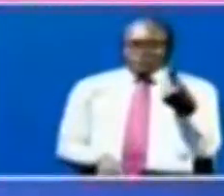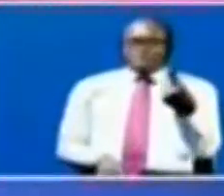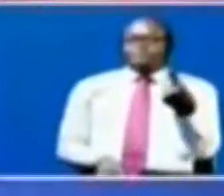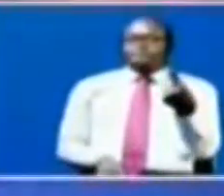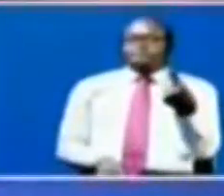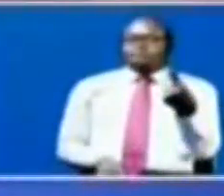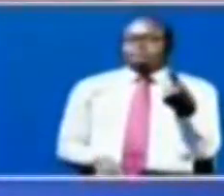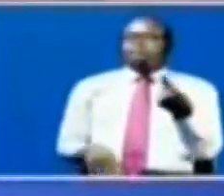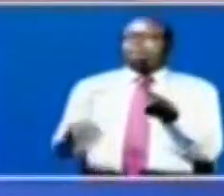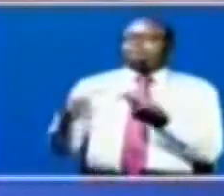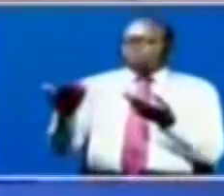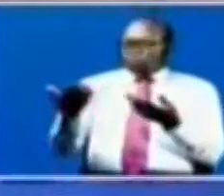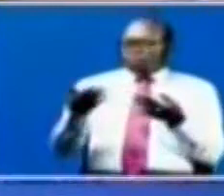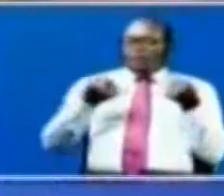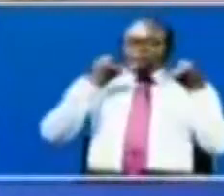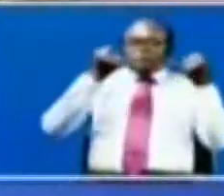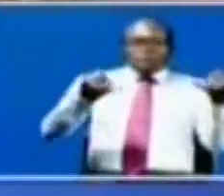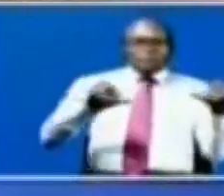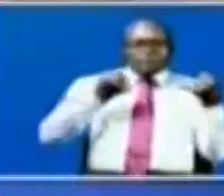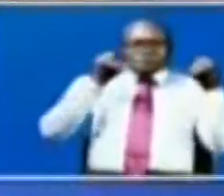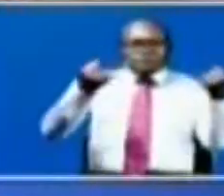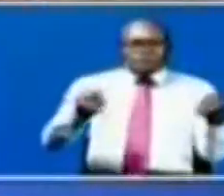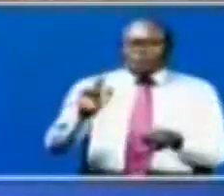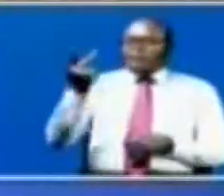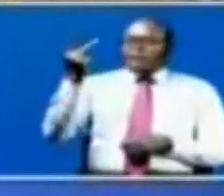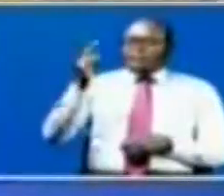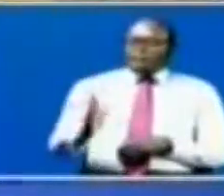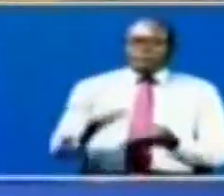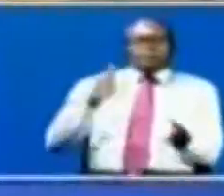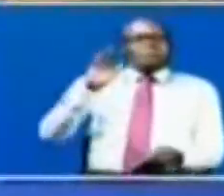know mawasiliano ama information. Wakenya wengi